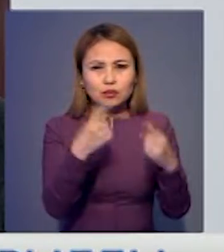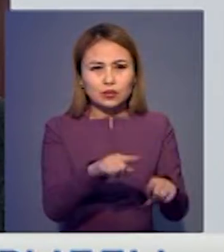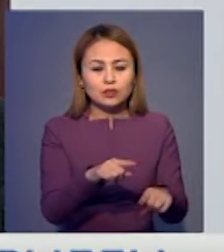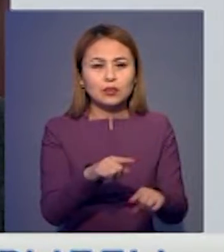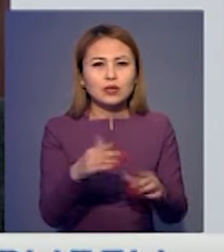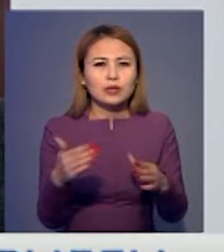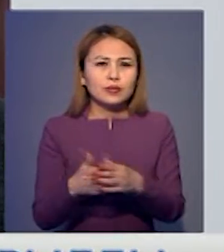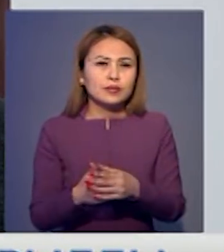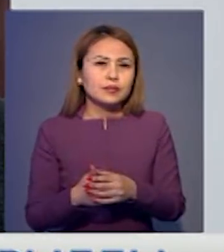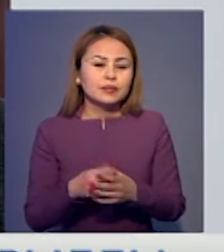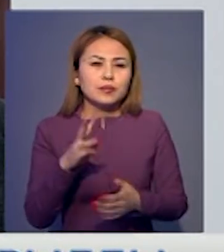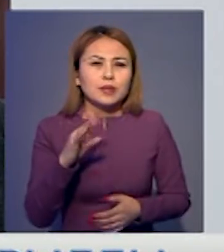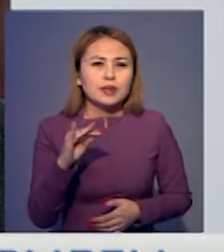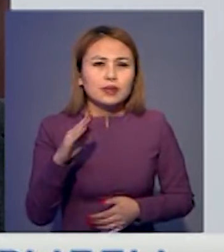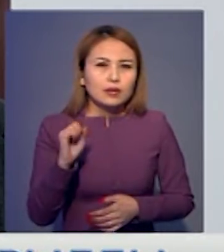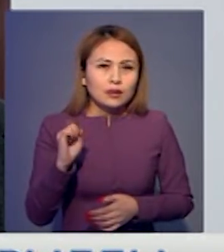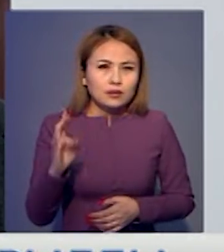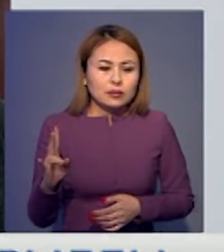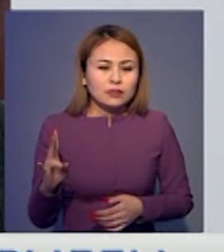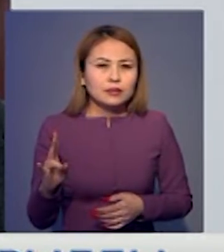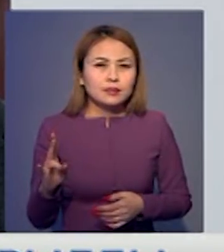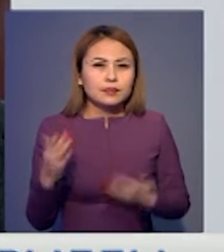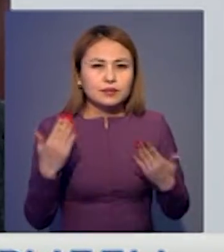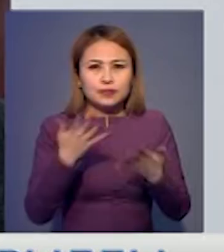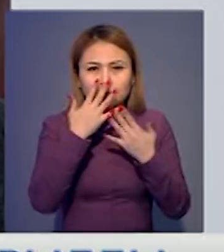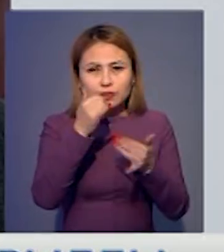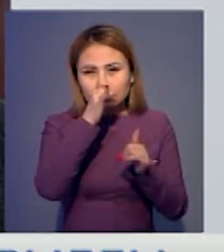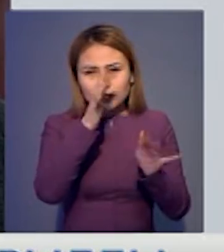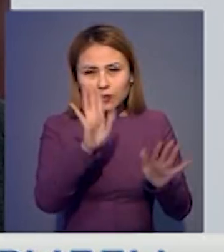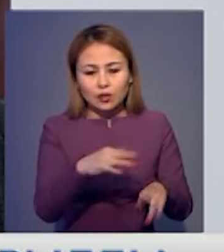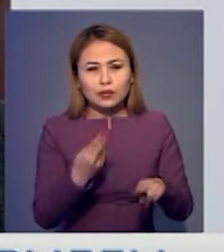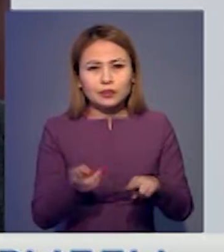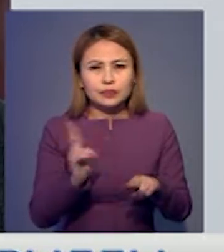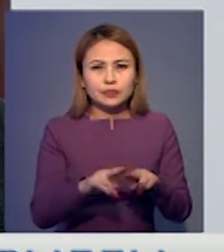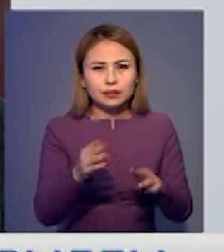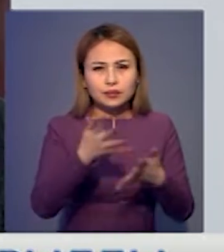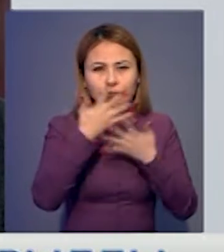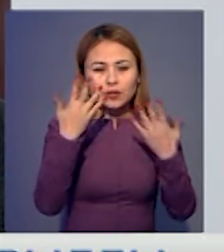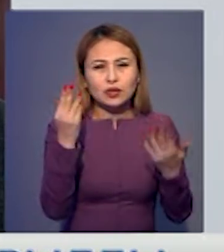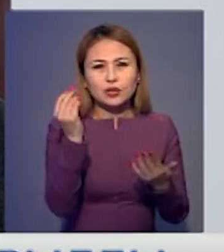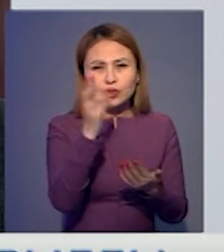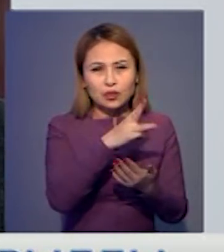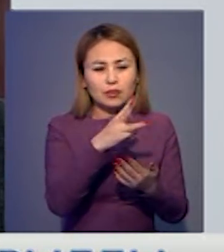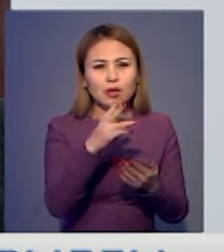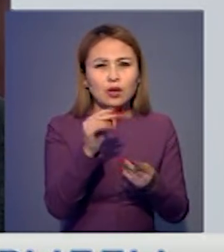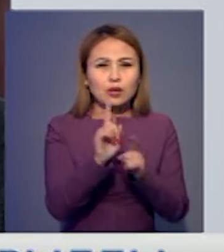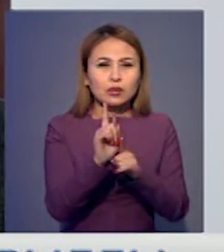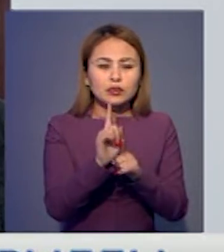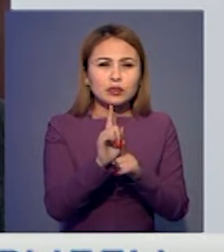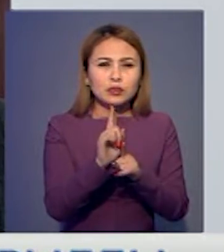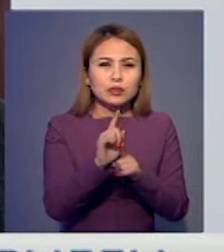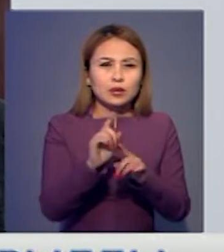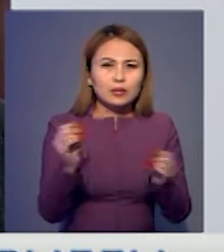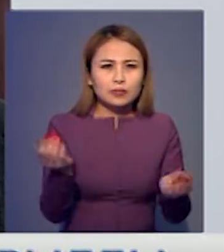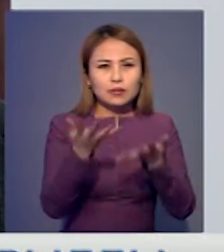ол метан деген метанмен улану мүмкін емес. Себебі ол ауадан жеңіл және шыққан жағдайда да